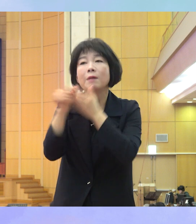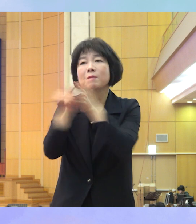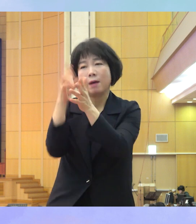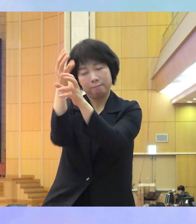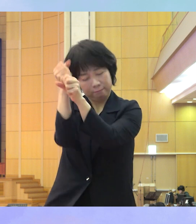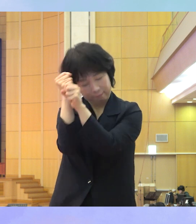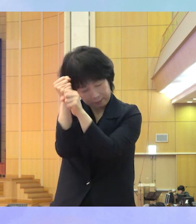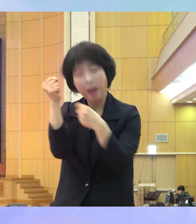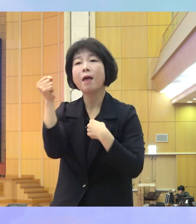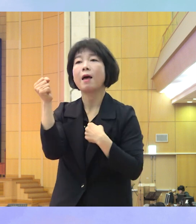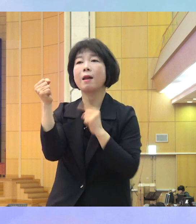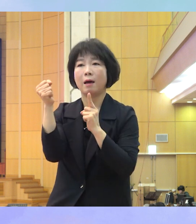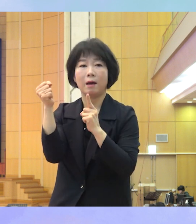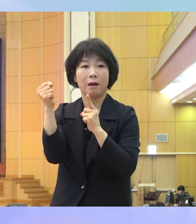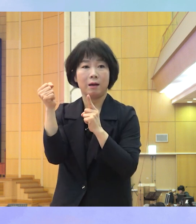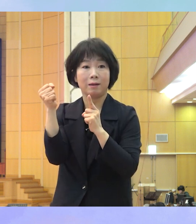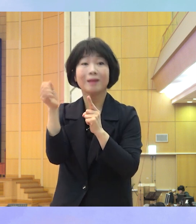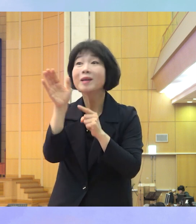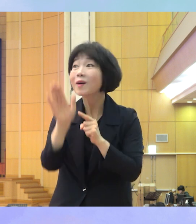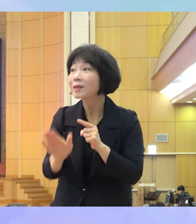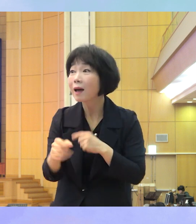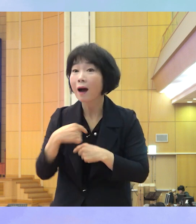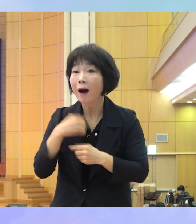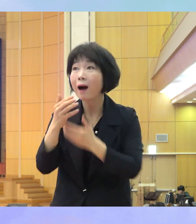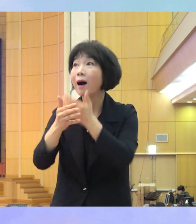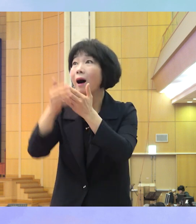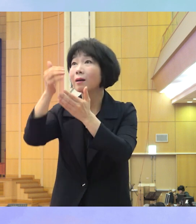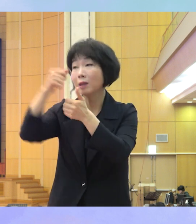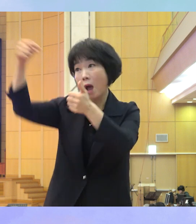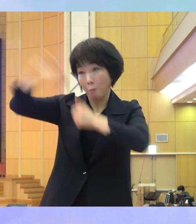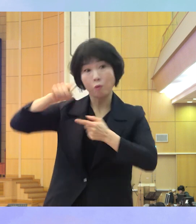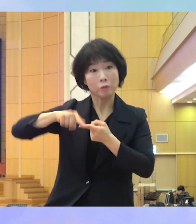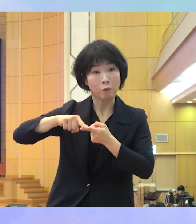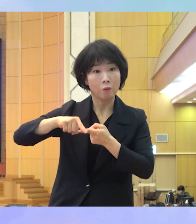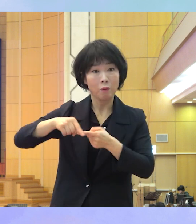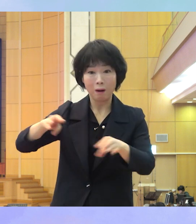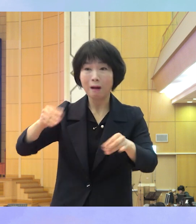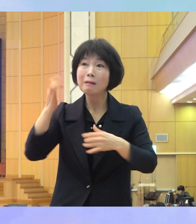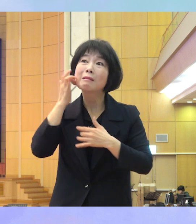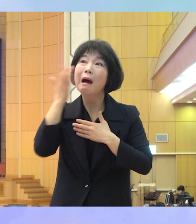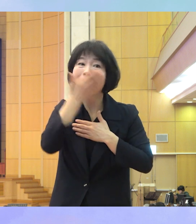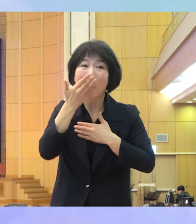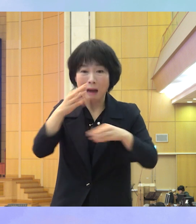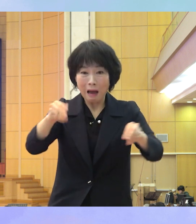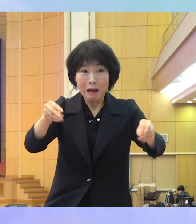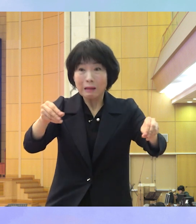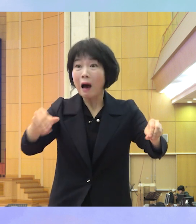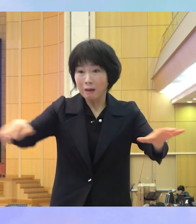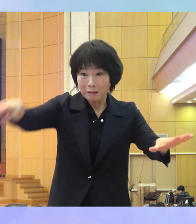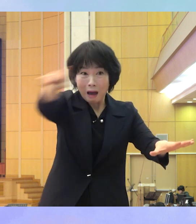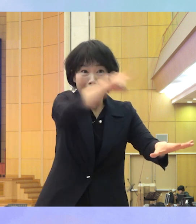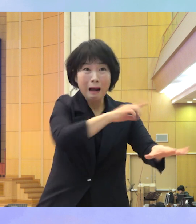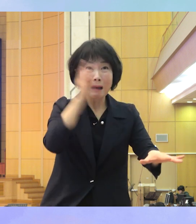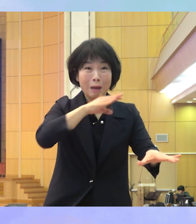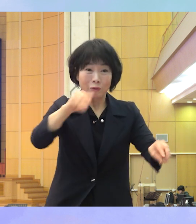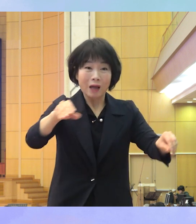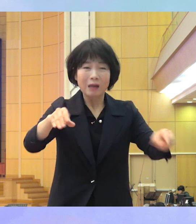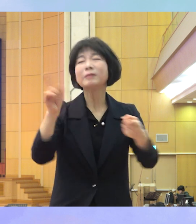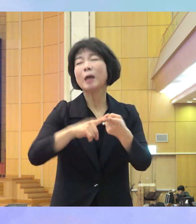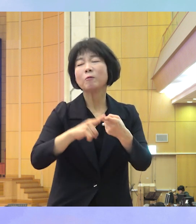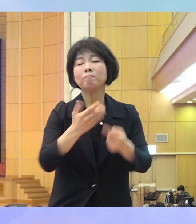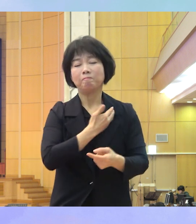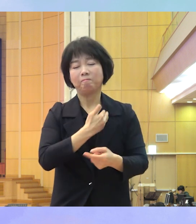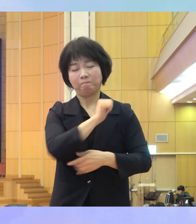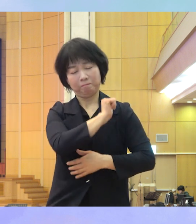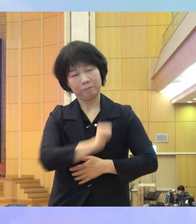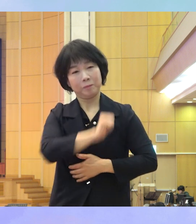의지하고 가나안 땅, 사람들이 한 사람도 살지 아니하는 그 황무전 땅에 그곳에서 천막을